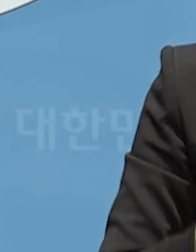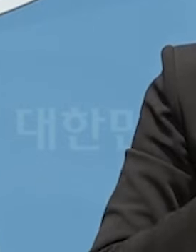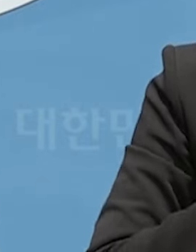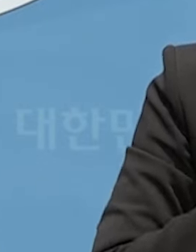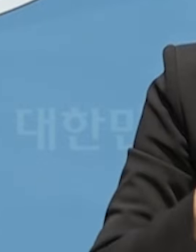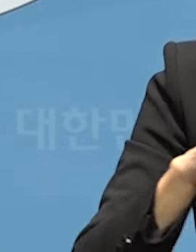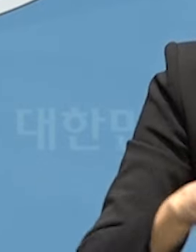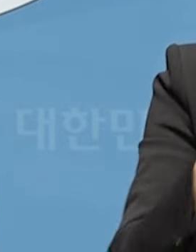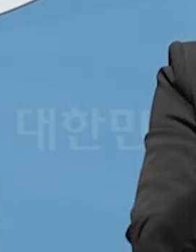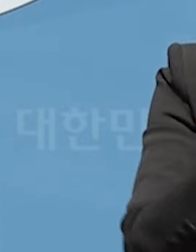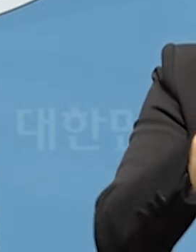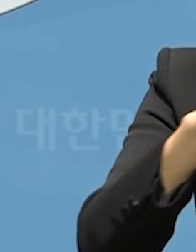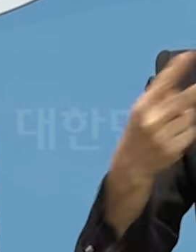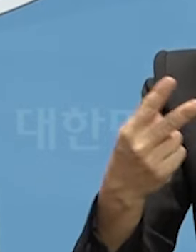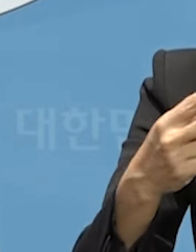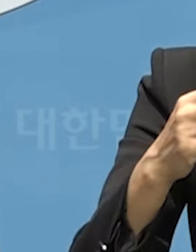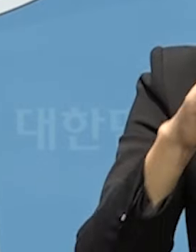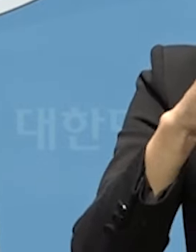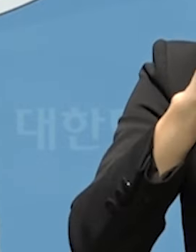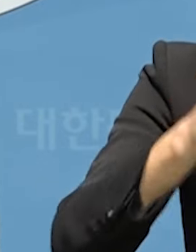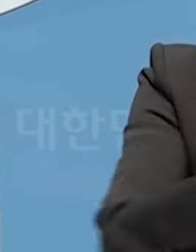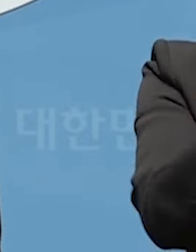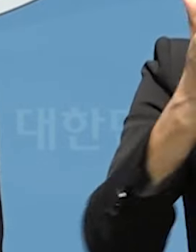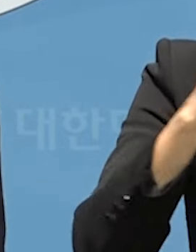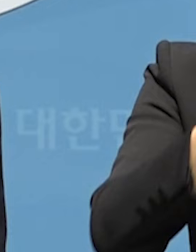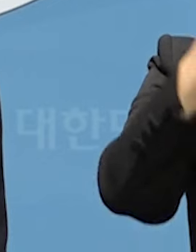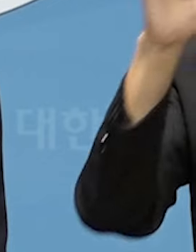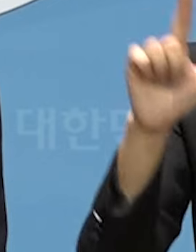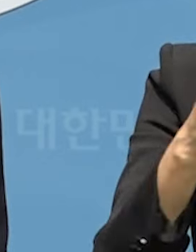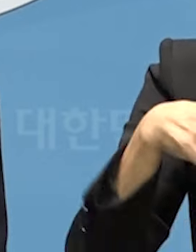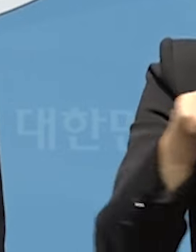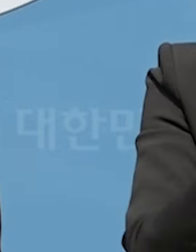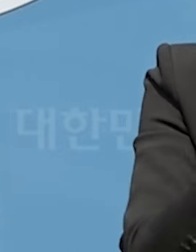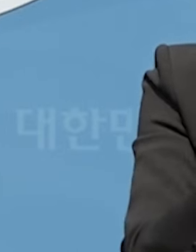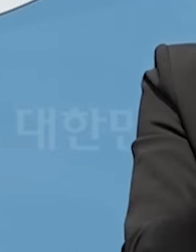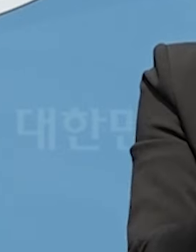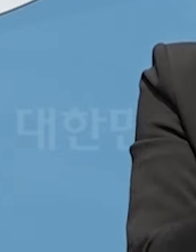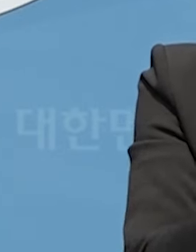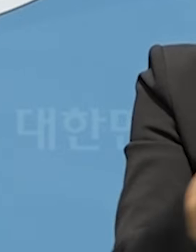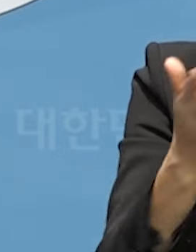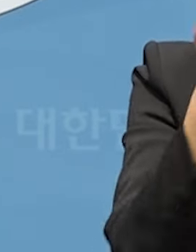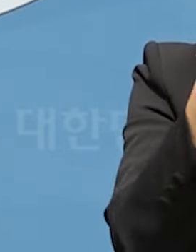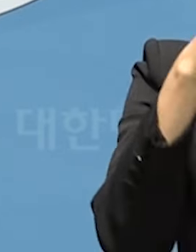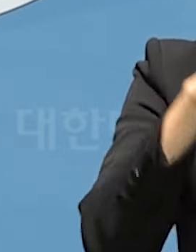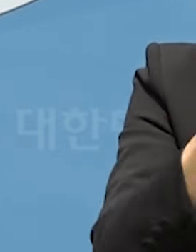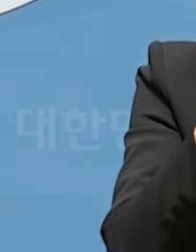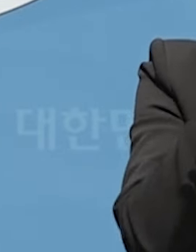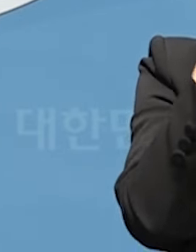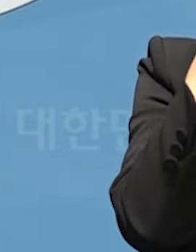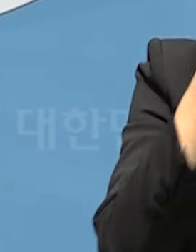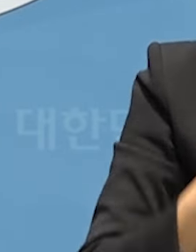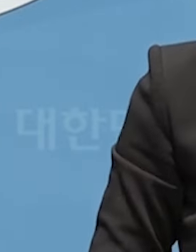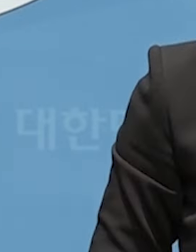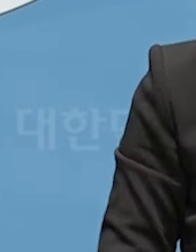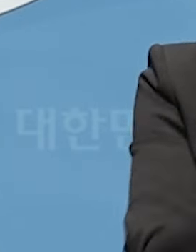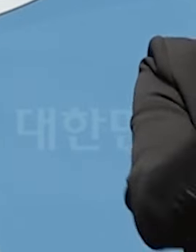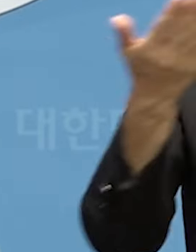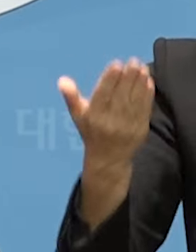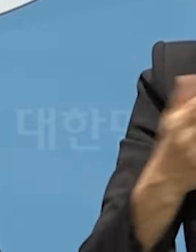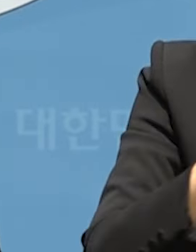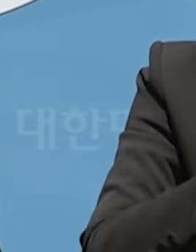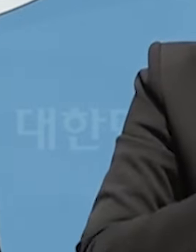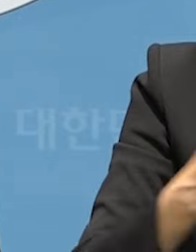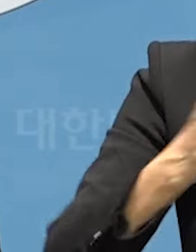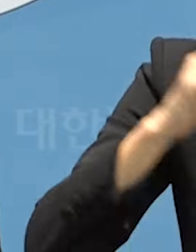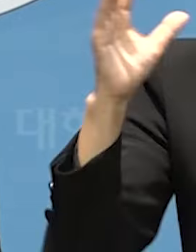정이 국민의 주정을 위한 실 을 할 것니다을 함께해주시는 동료의원들과